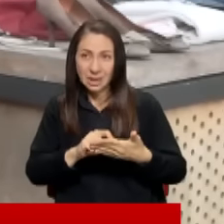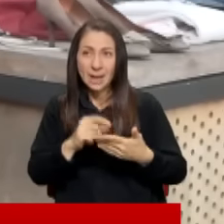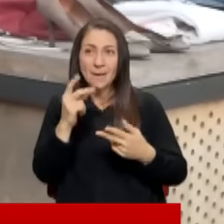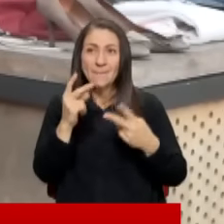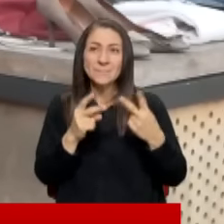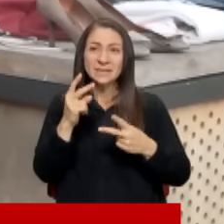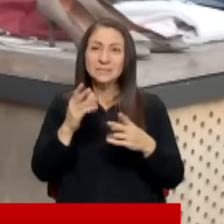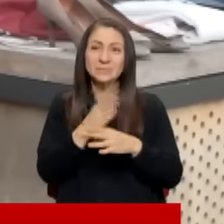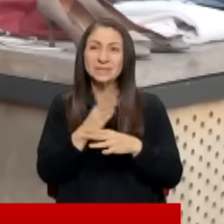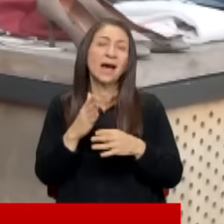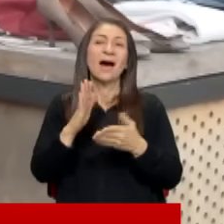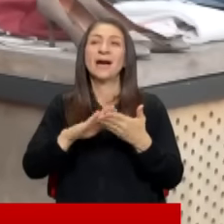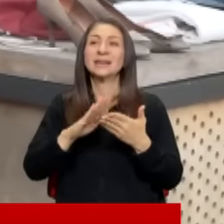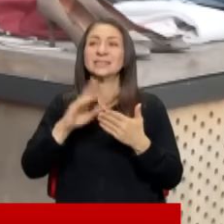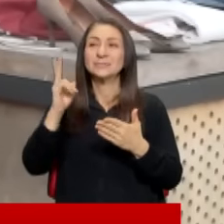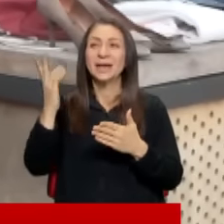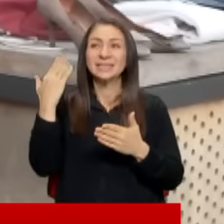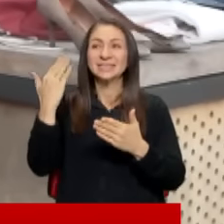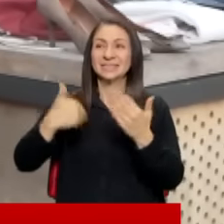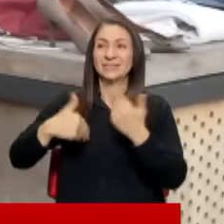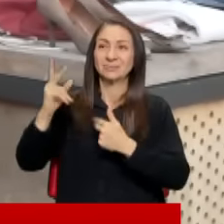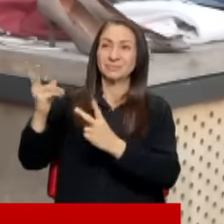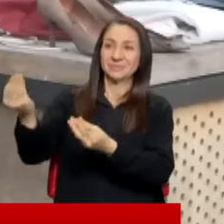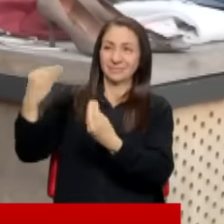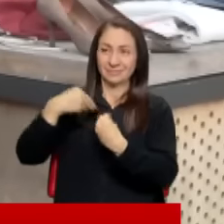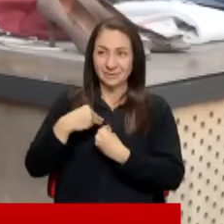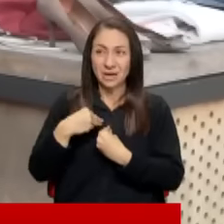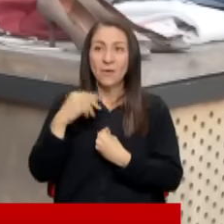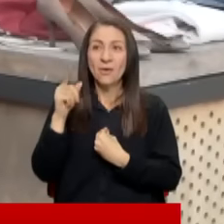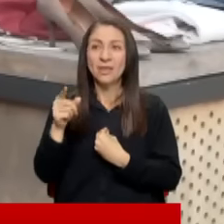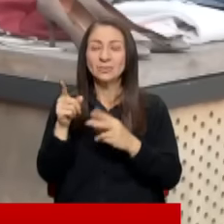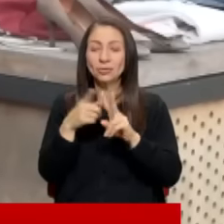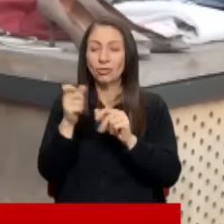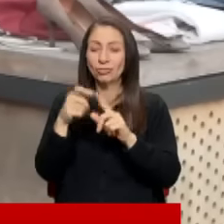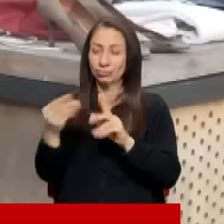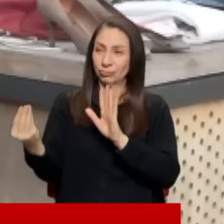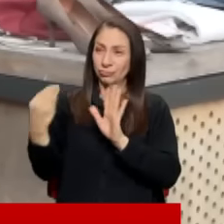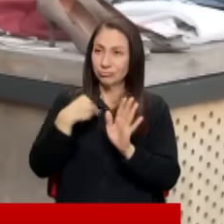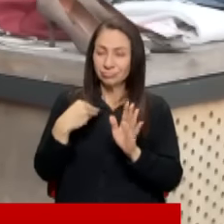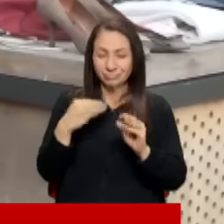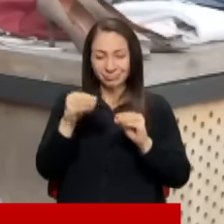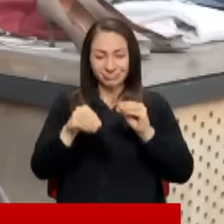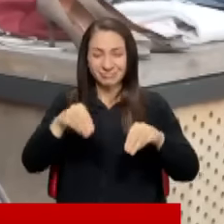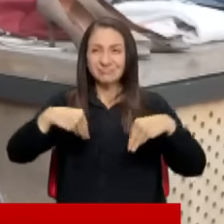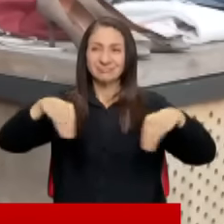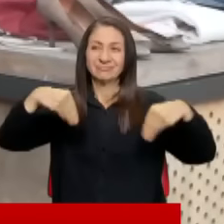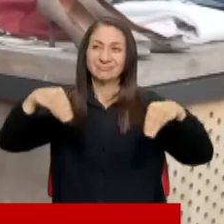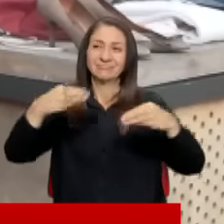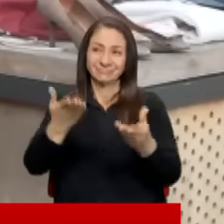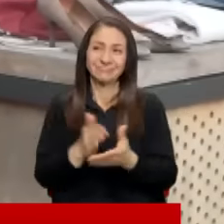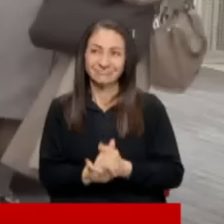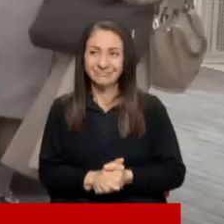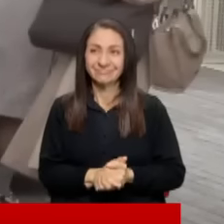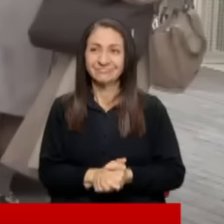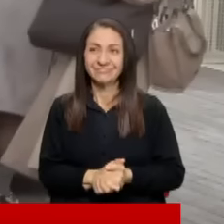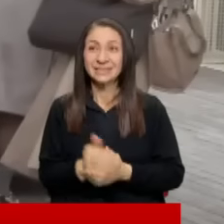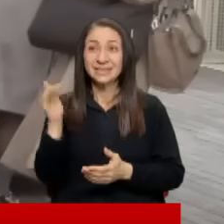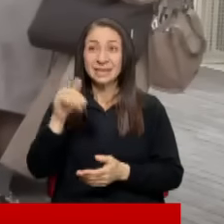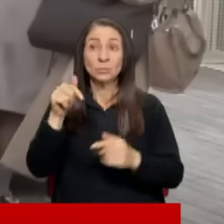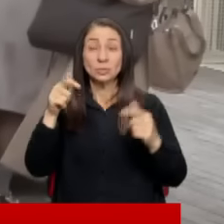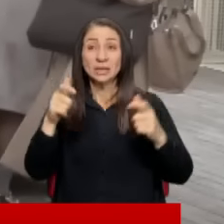Bazı ürünler de arkadaşlarımızın eski ilişkilerinden kalan ürünler. Onlar da notlarıyla birlikte bize iletti. Bizi de burada tezgaha satışa koyduk. Gelip